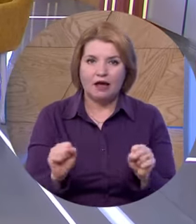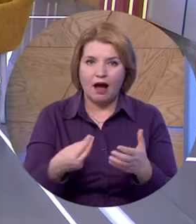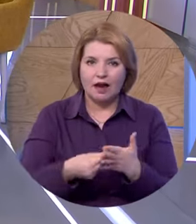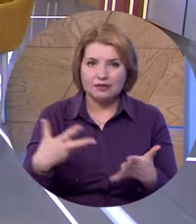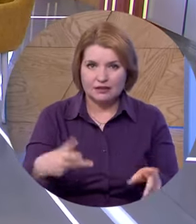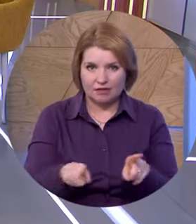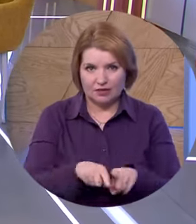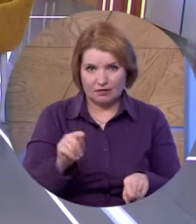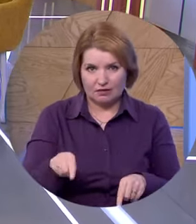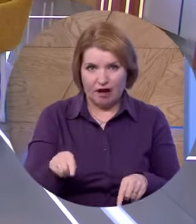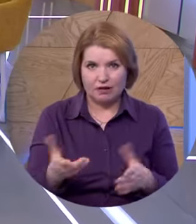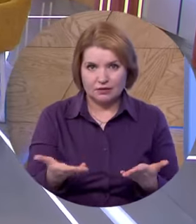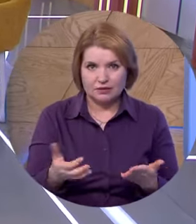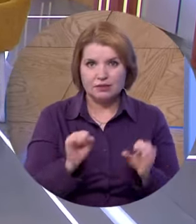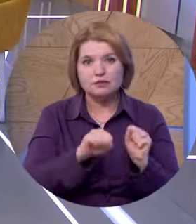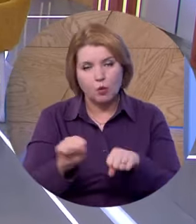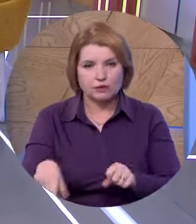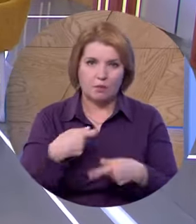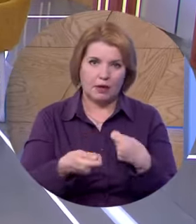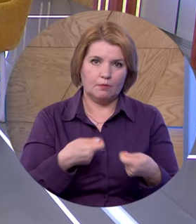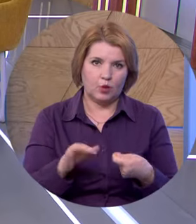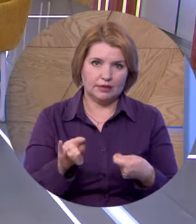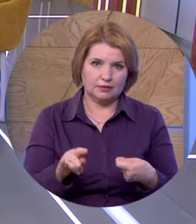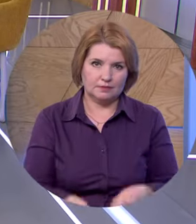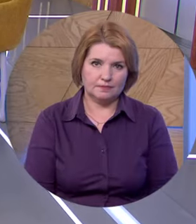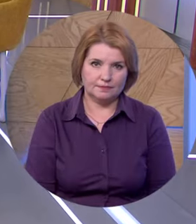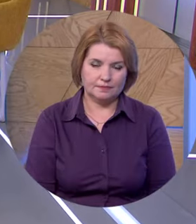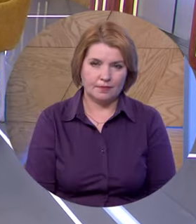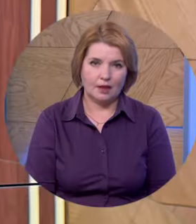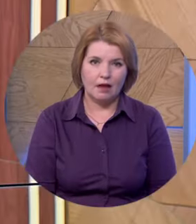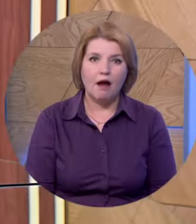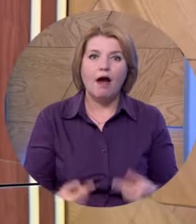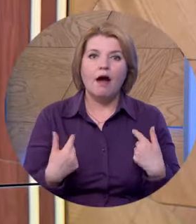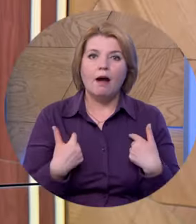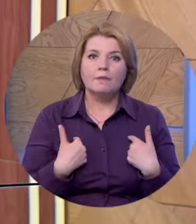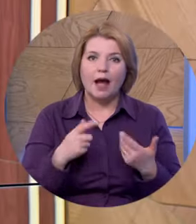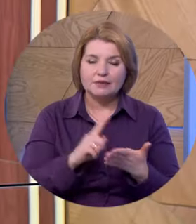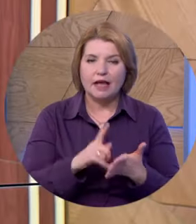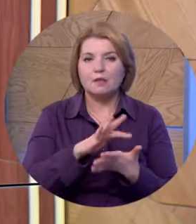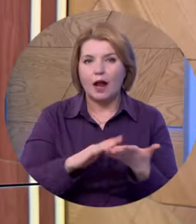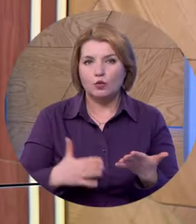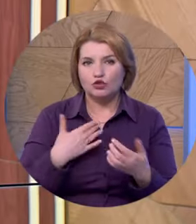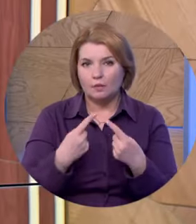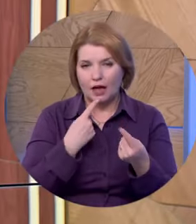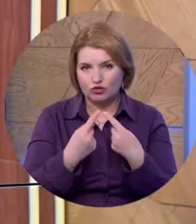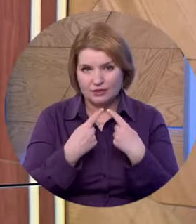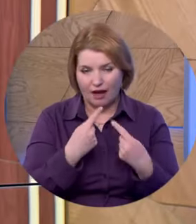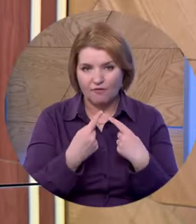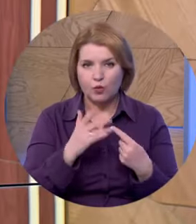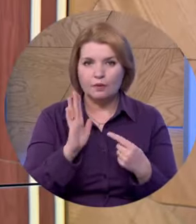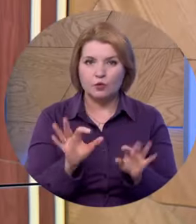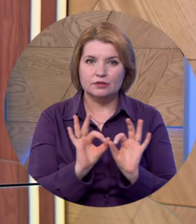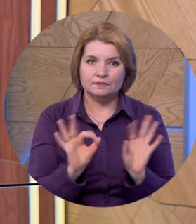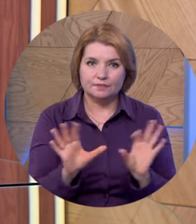как, и достичь, кроме как способами манипуляции различными. Спасибо. Мы обязательно продолжим наш разговор, сфокусируемся и на